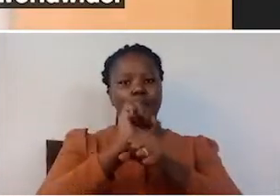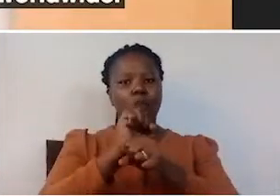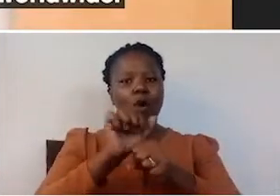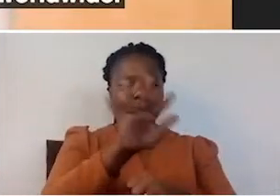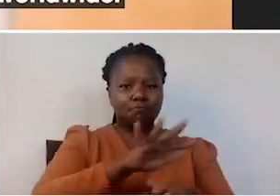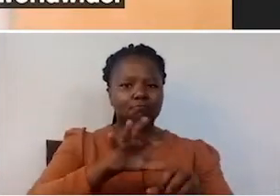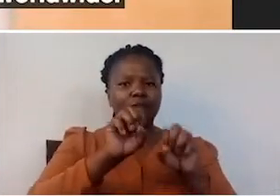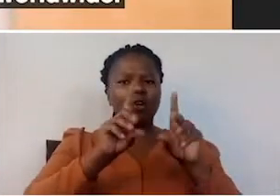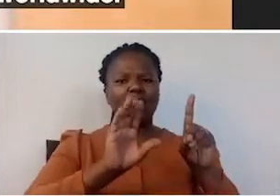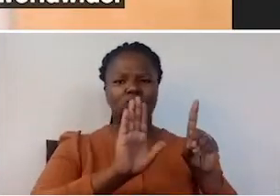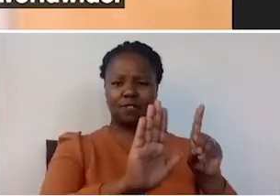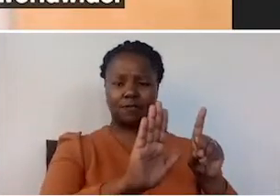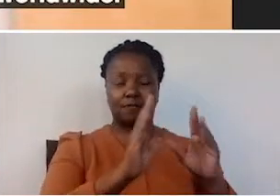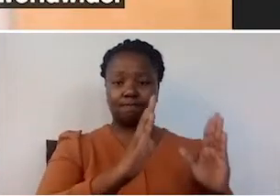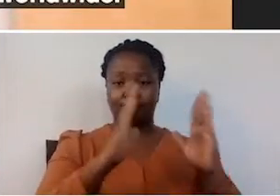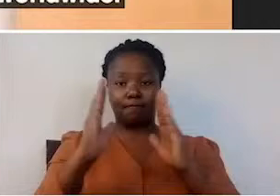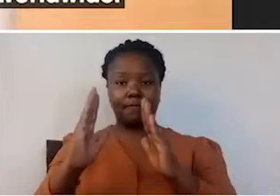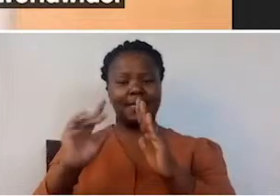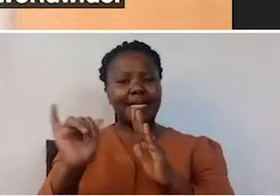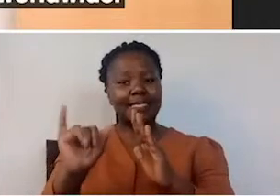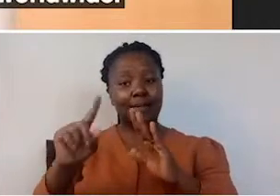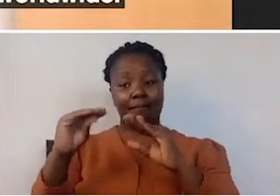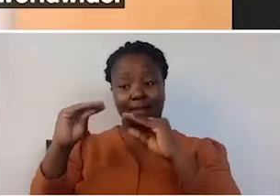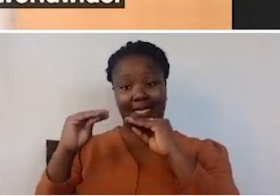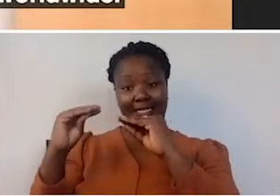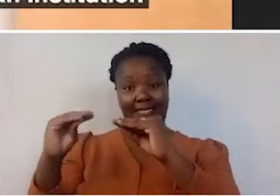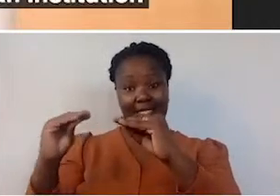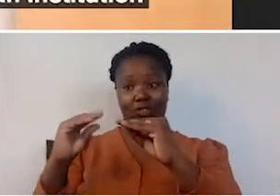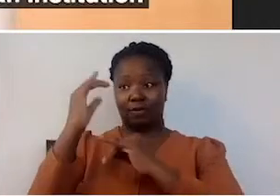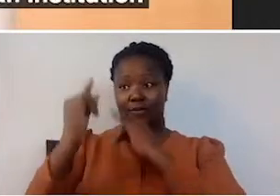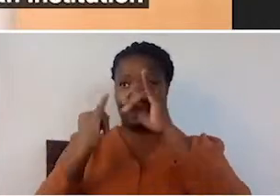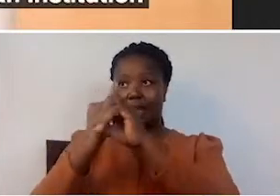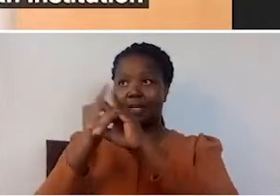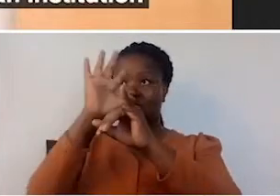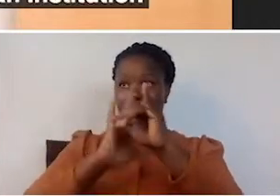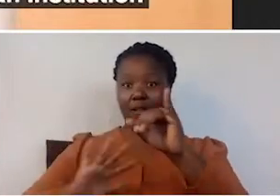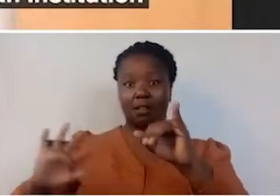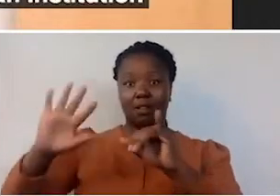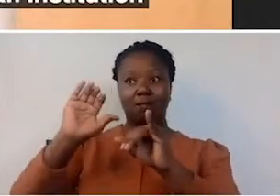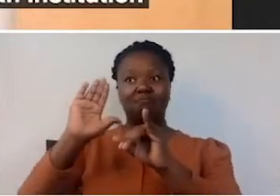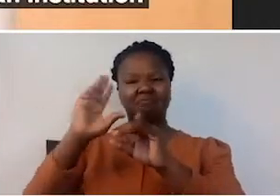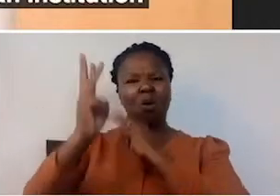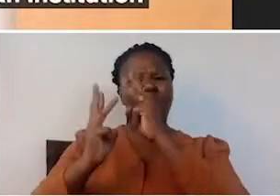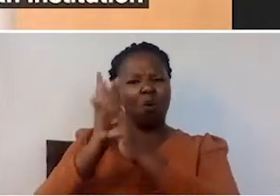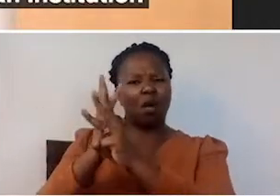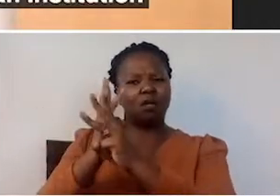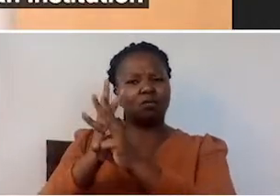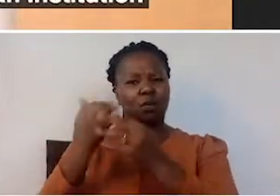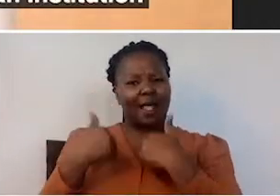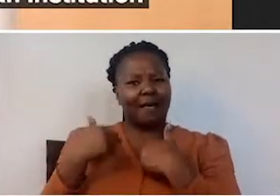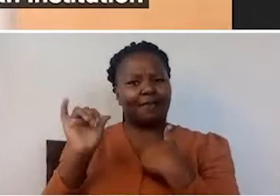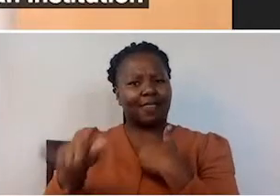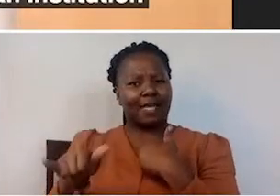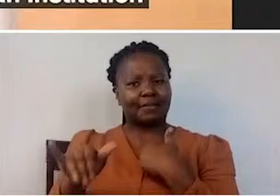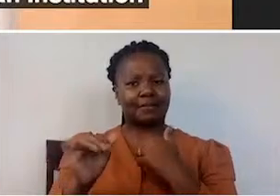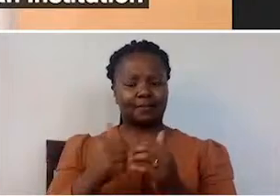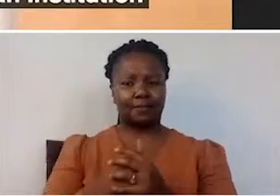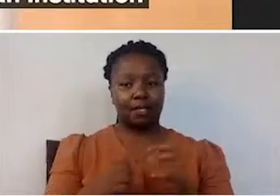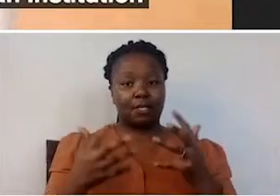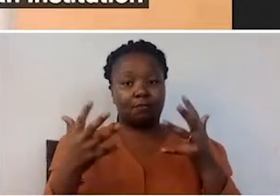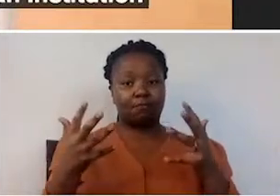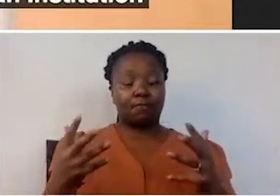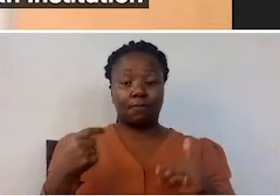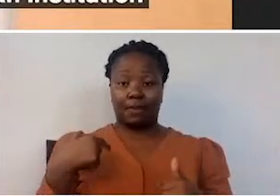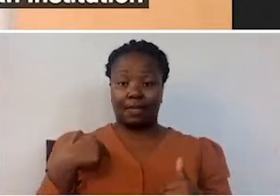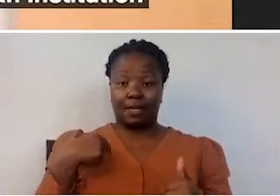la diversité des enseignants dans les écoles et aussi leur formation, notamment grâce à l'International de l'éducation, qui agit dans le monde entier. Et nous promouvons ainsi tout ce qui